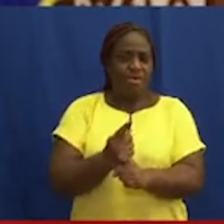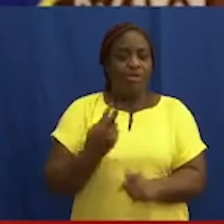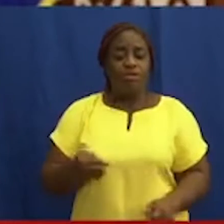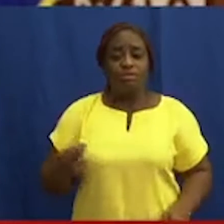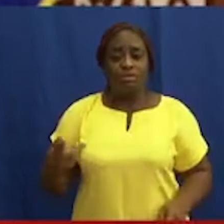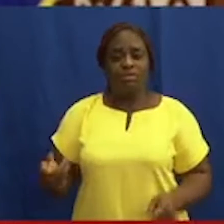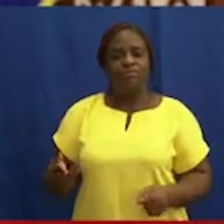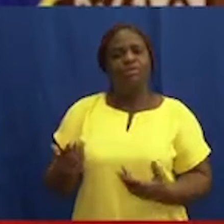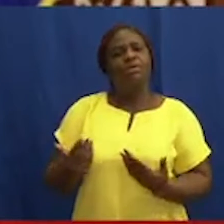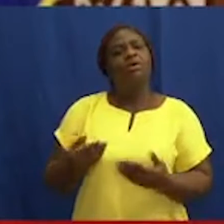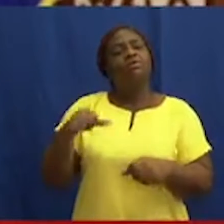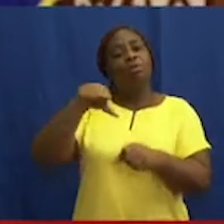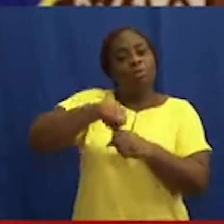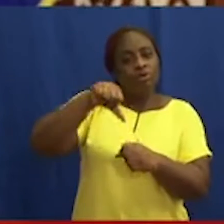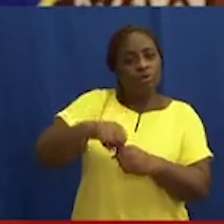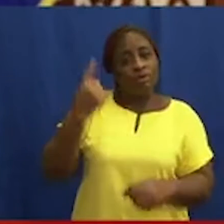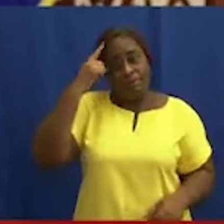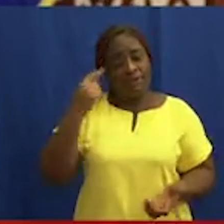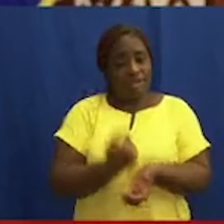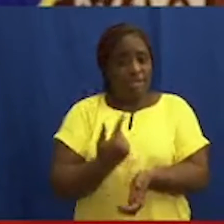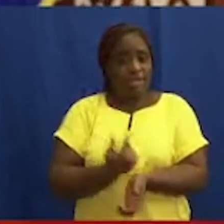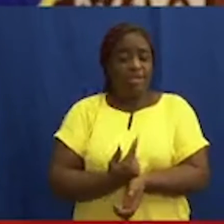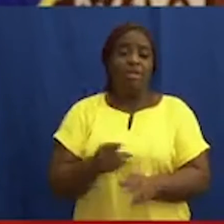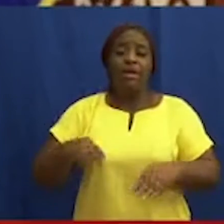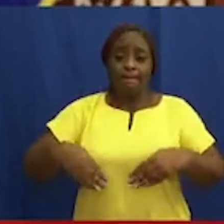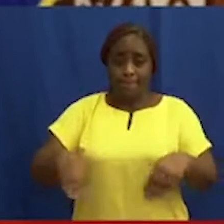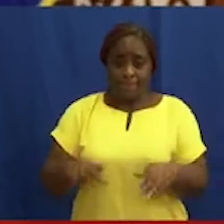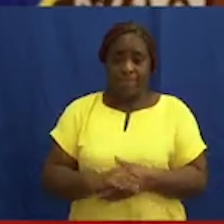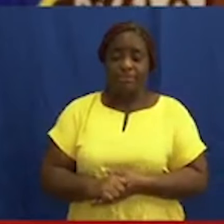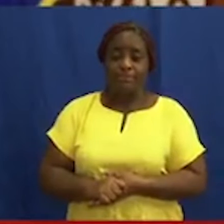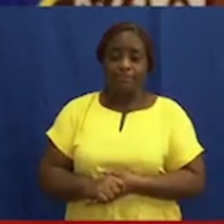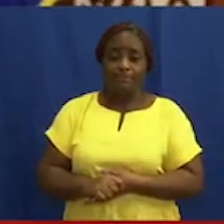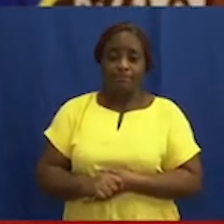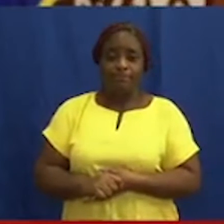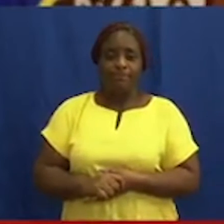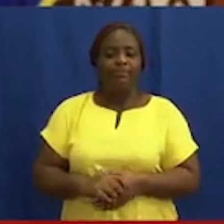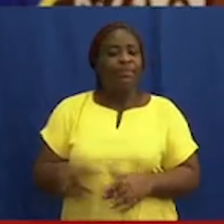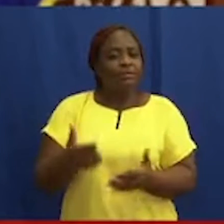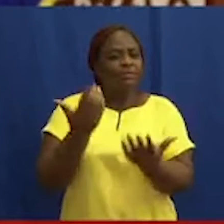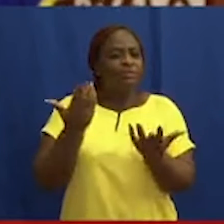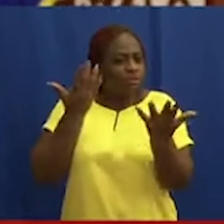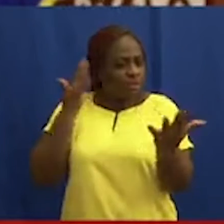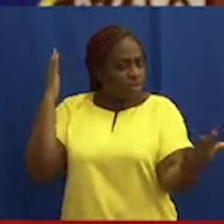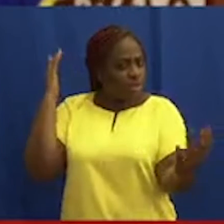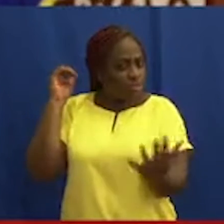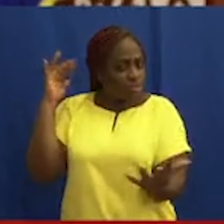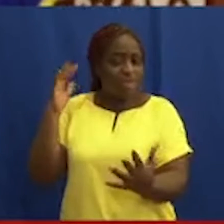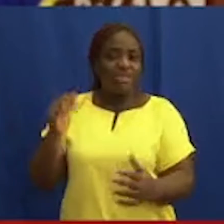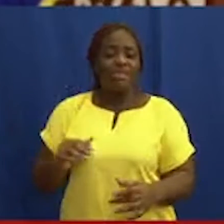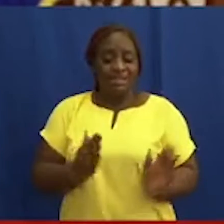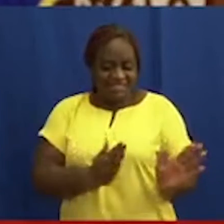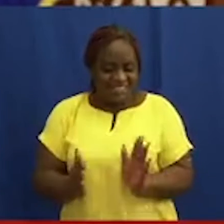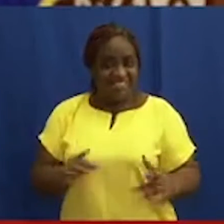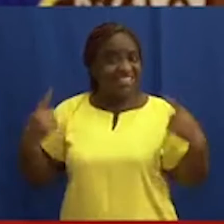mun habbaka hanyoyi na karban haraji domin yanzu ka duba matsayin da muke